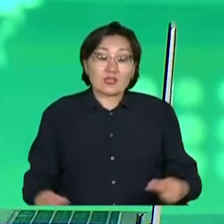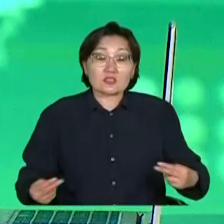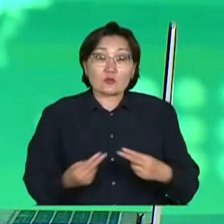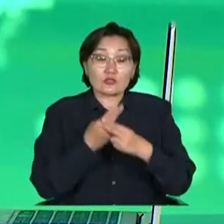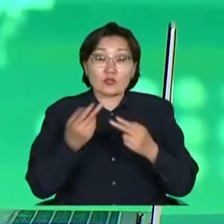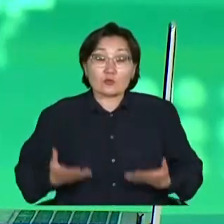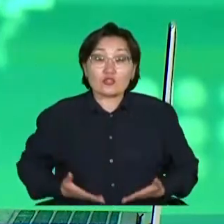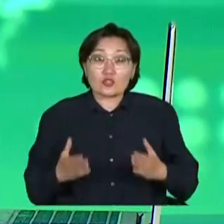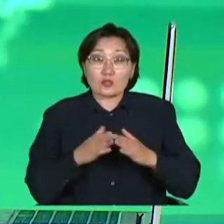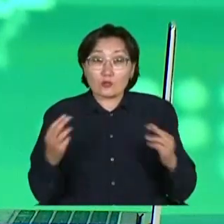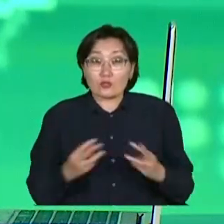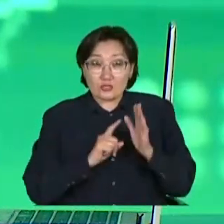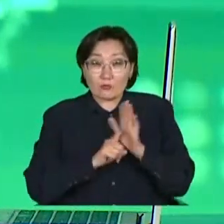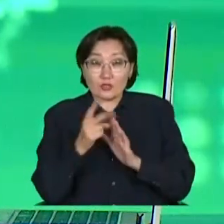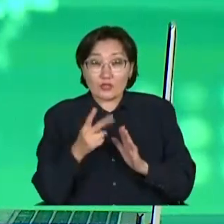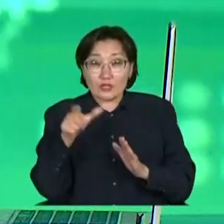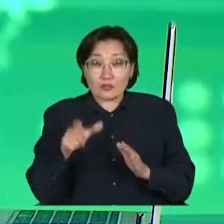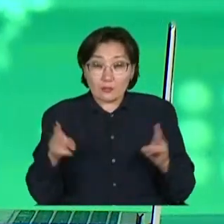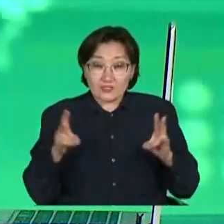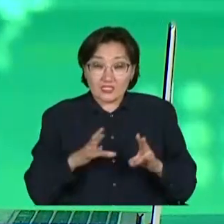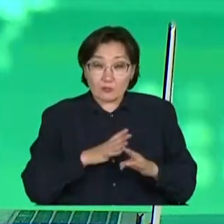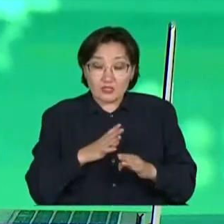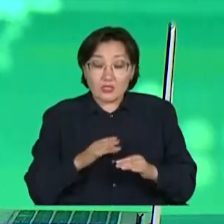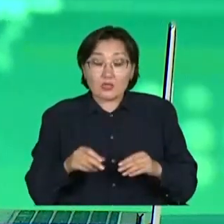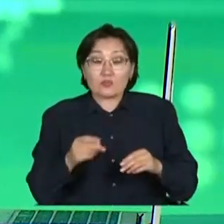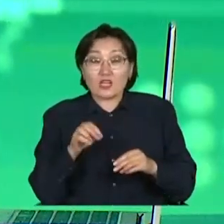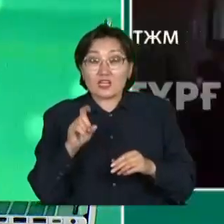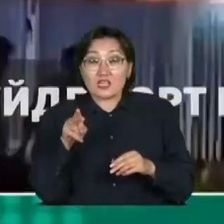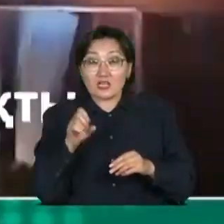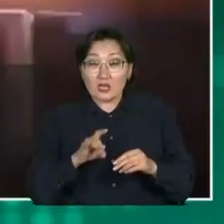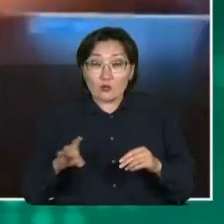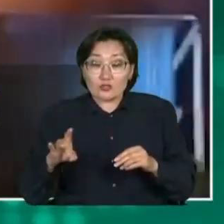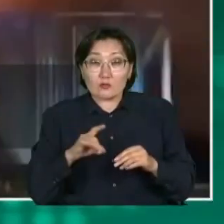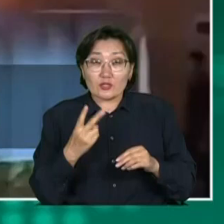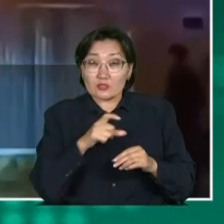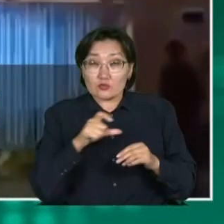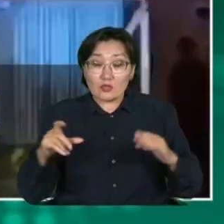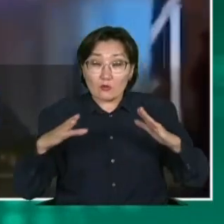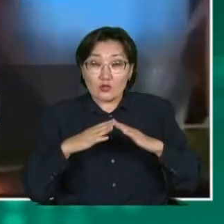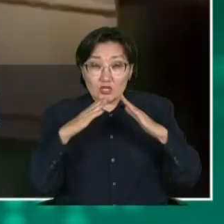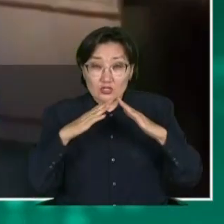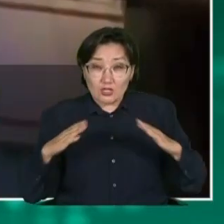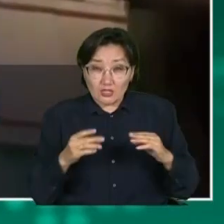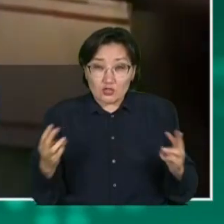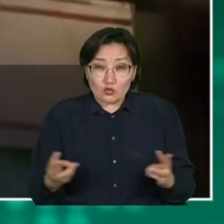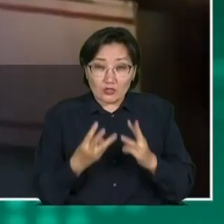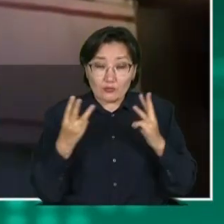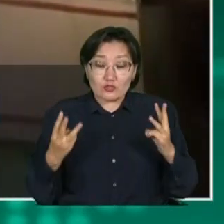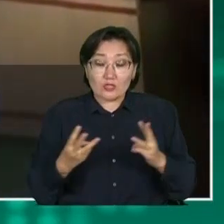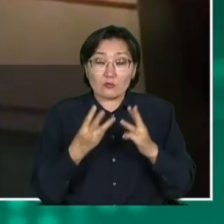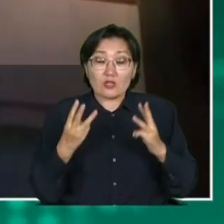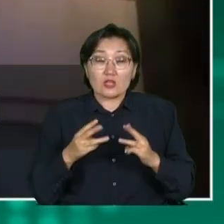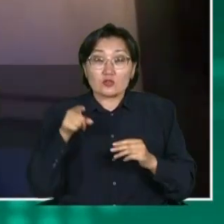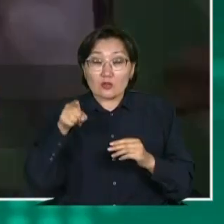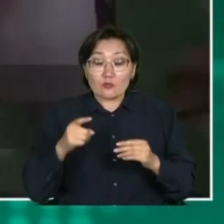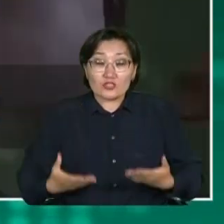Астанада тұрғын үйден өрт шығып, екі адам зардап шекті. Сарыарқа ауданындағы екі қабатты баспананың шатыры қызыл жалынға оранып, сол